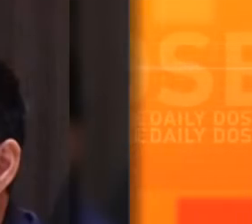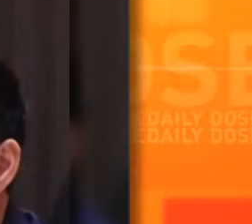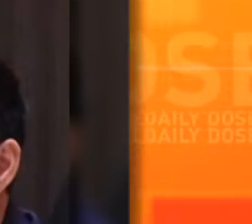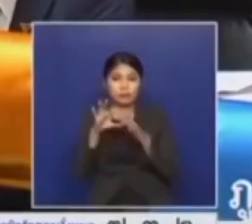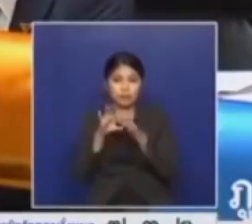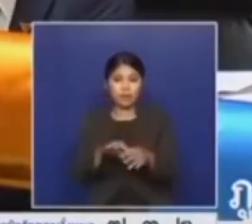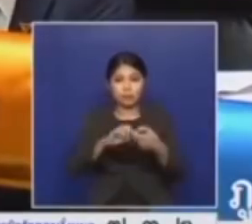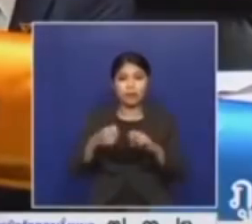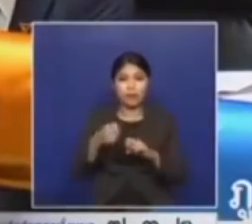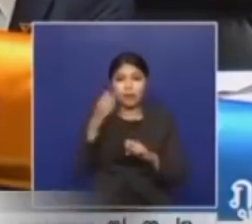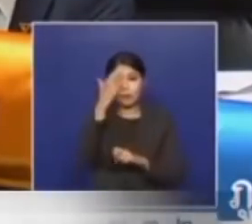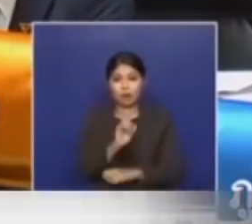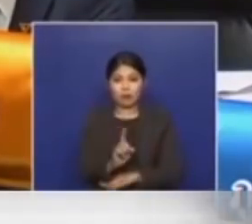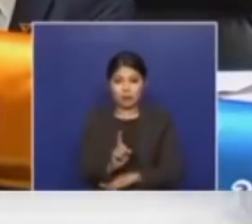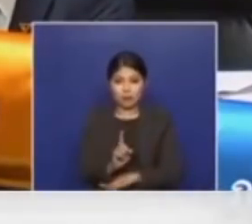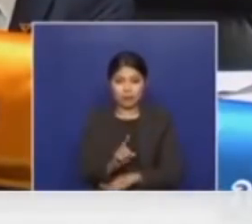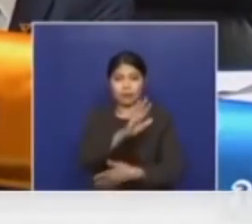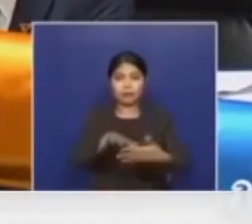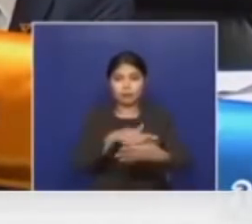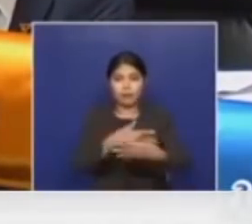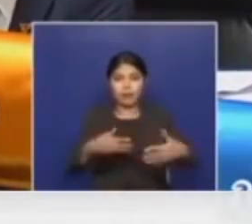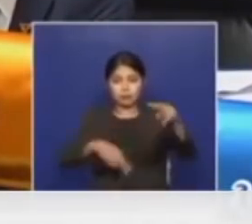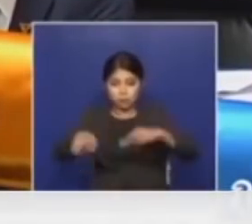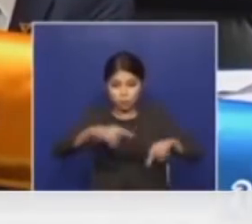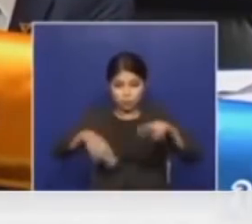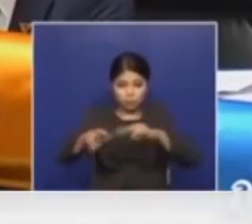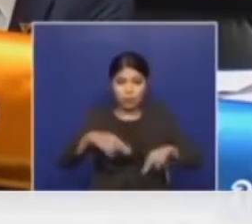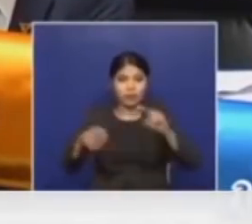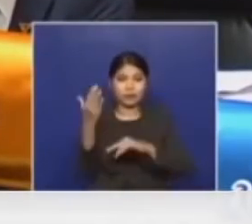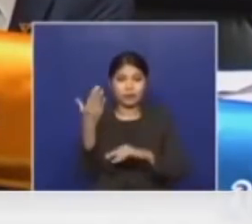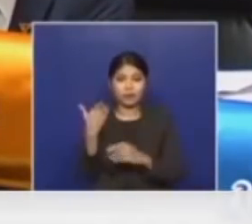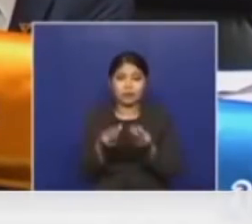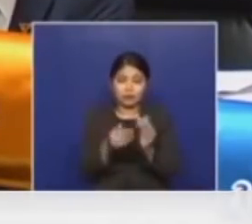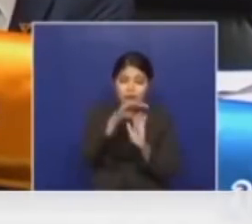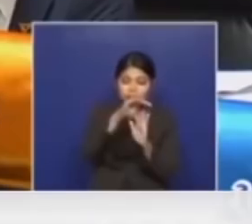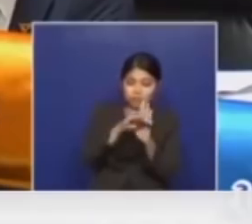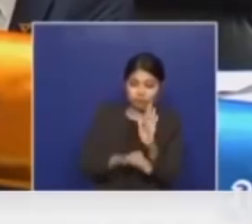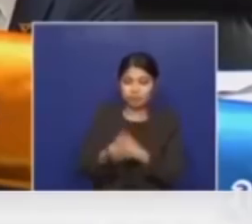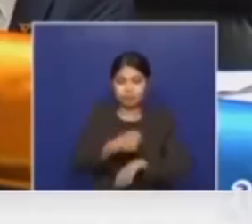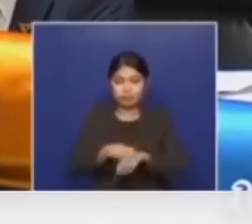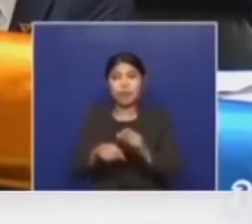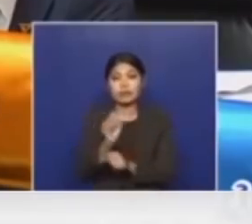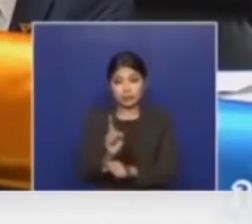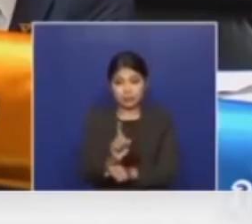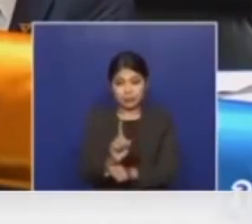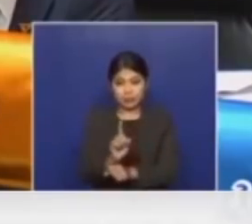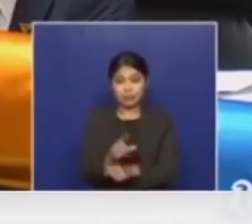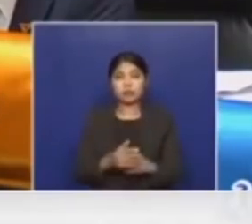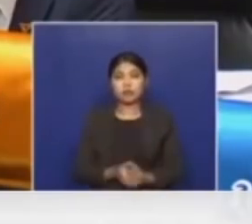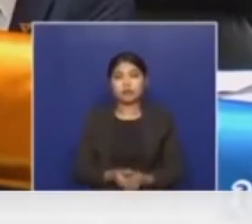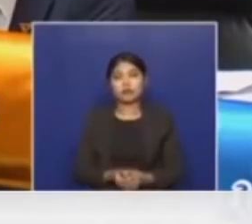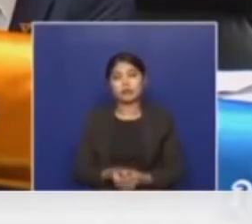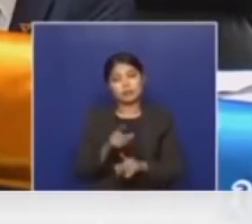นครปฐมและก็บอกว่าในฐานะสมาชิกสภาผู้แทนราษฎรเขาลุกขึ้นยืนอภิปรายในสภาย้อนกลับไปตั้งแต่วันจันทร์ที่ผ่าน